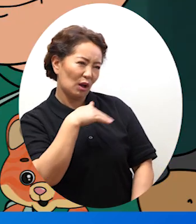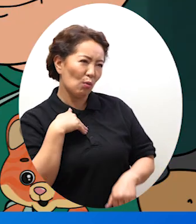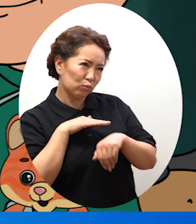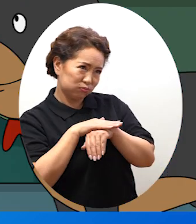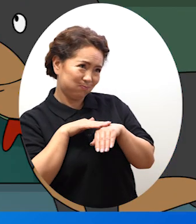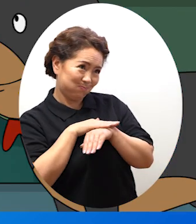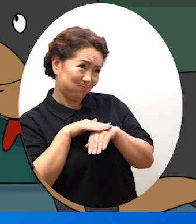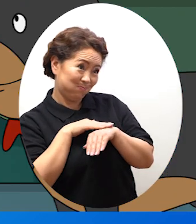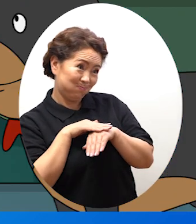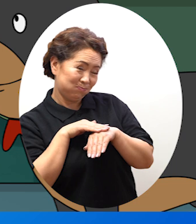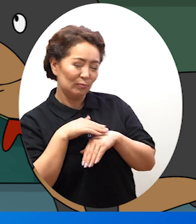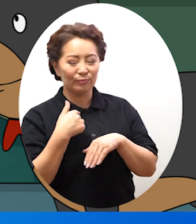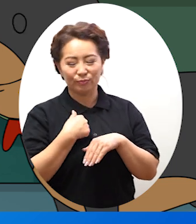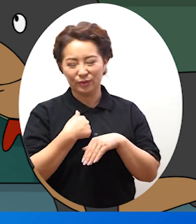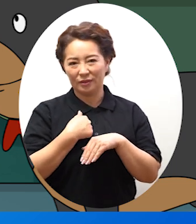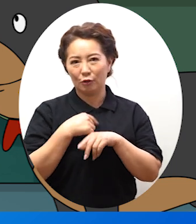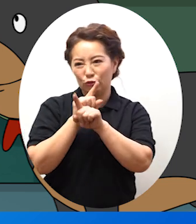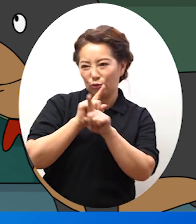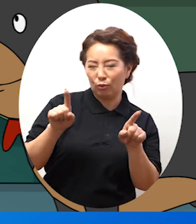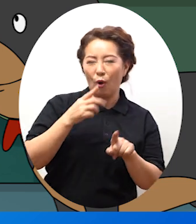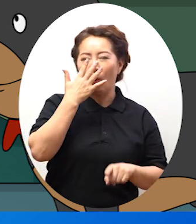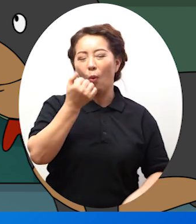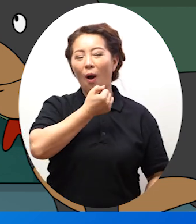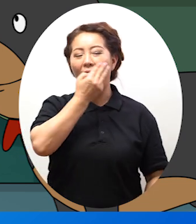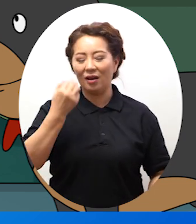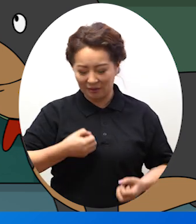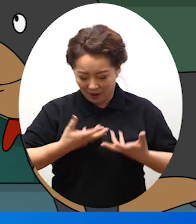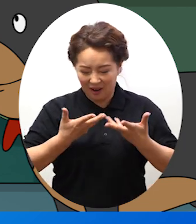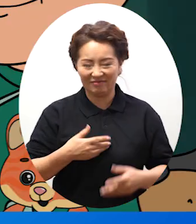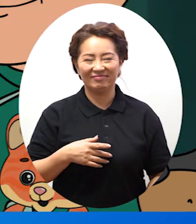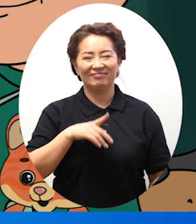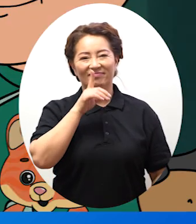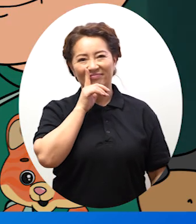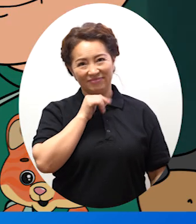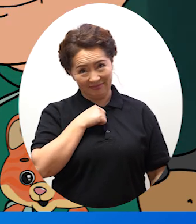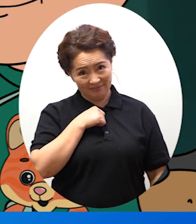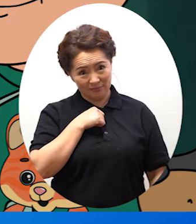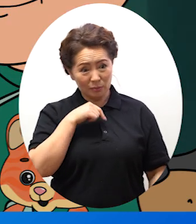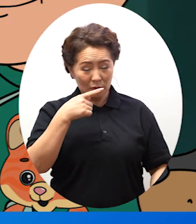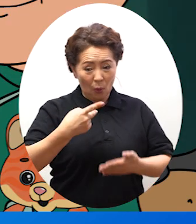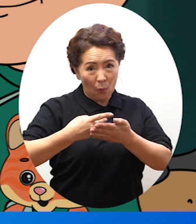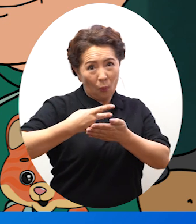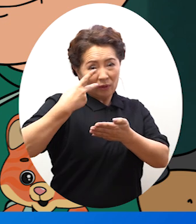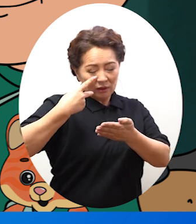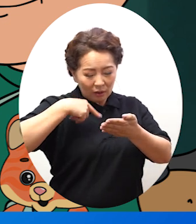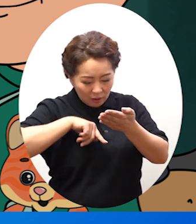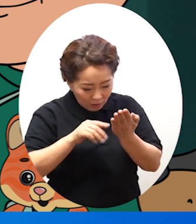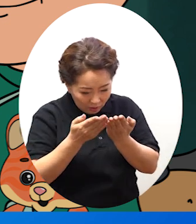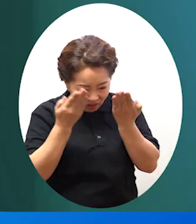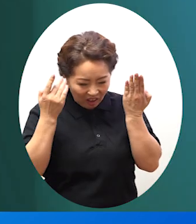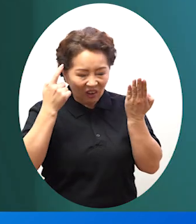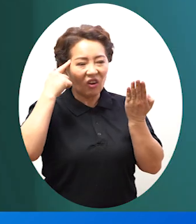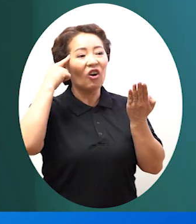уучлаарай. Би зөрүүдэлж муухай аш гаргасан байна. Би энэ үлгэрээс их зүйлийг